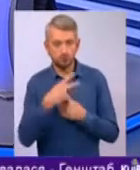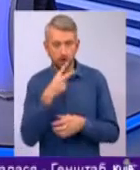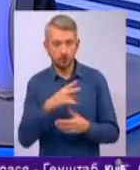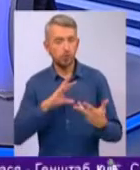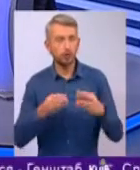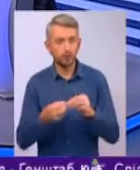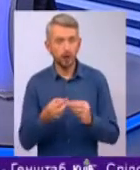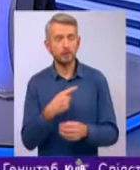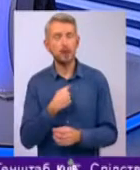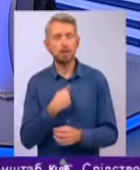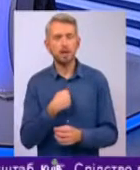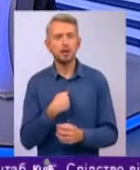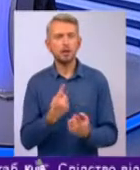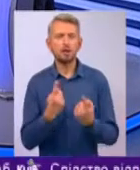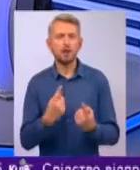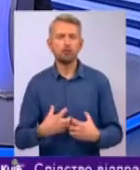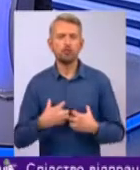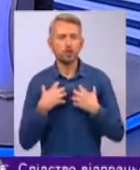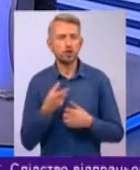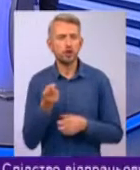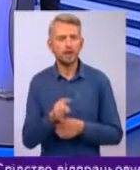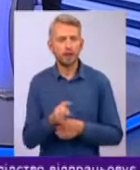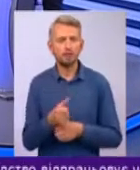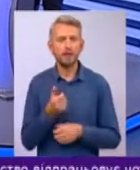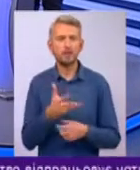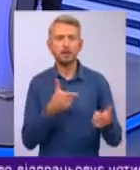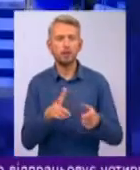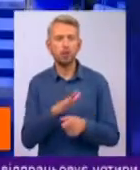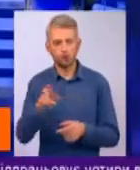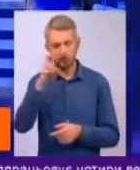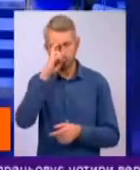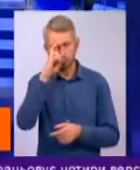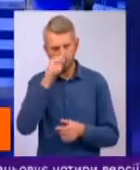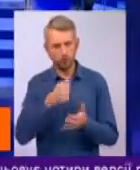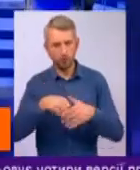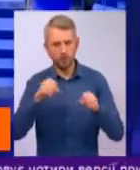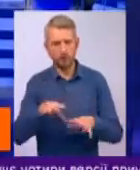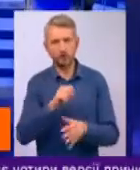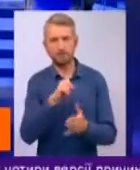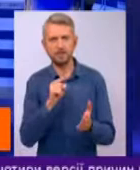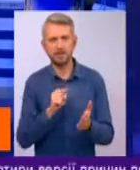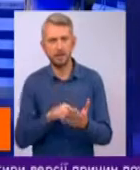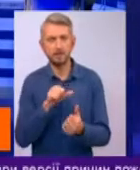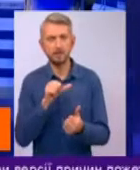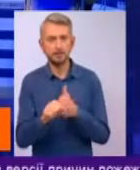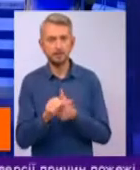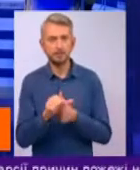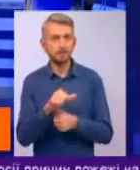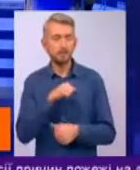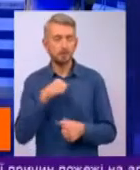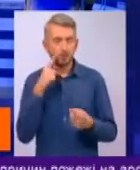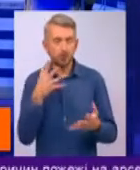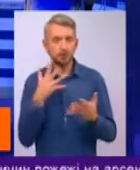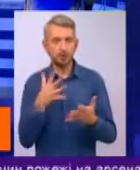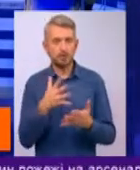результат. Але для мене значно страшніше те, наскільки не готова держава до вирішення питань, саме з очевидних питань